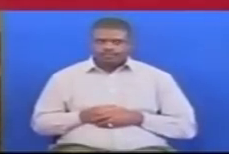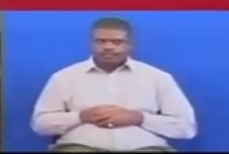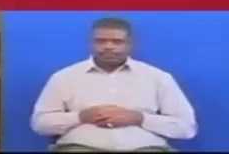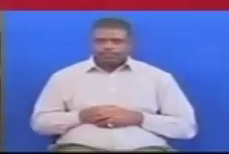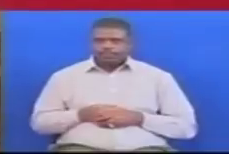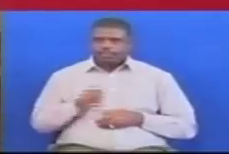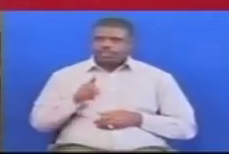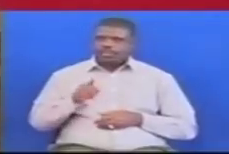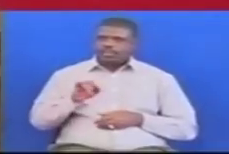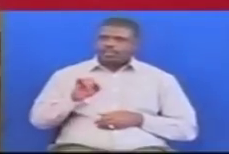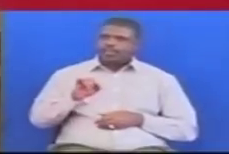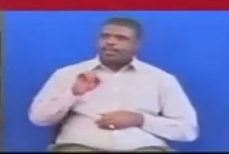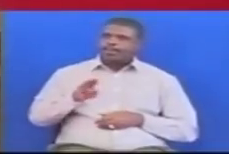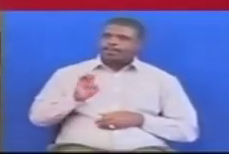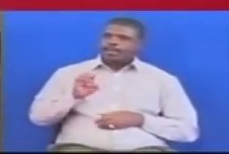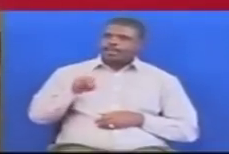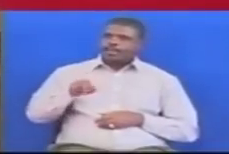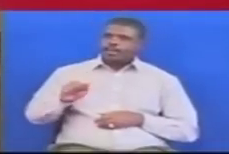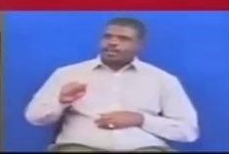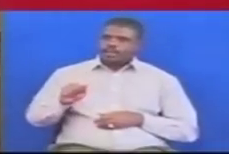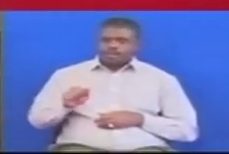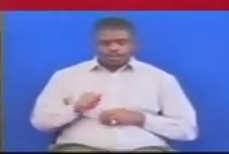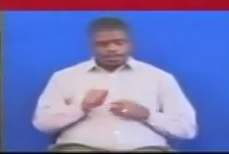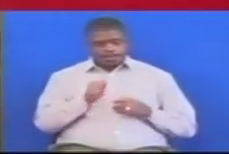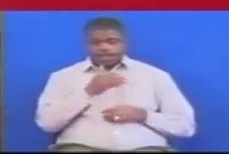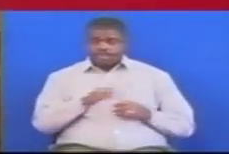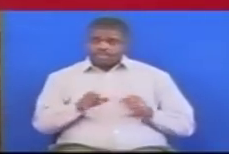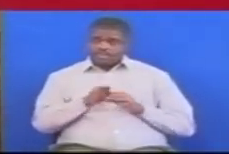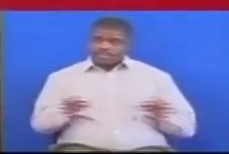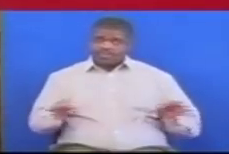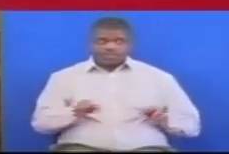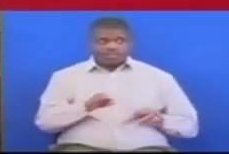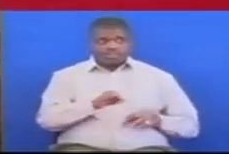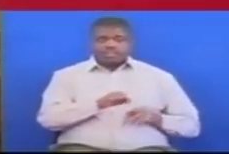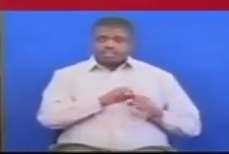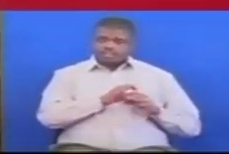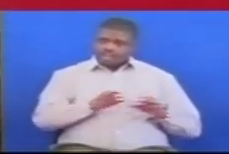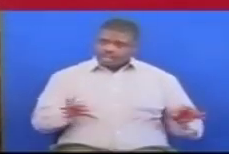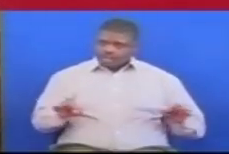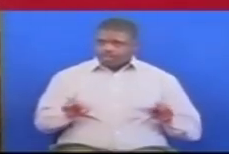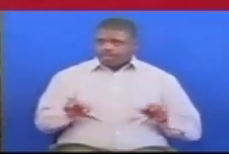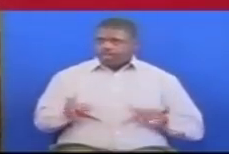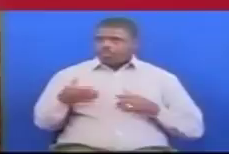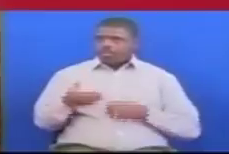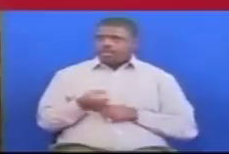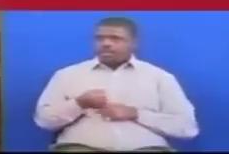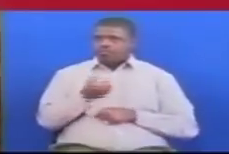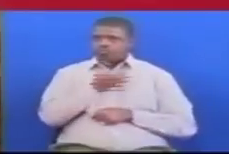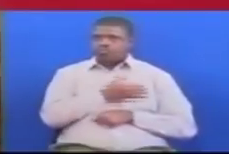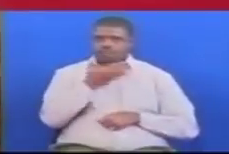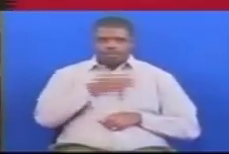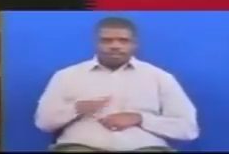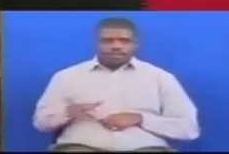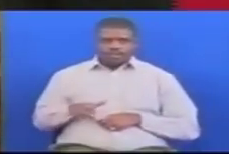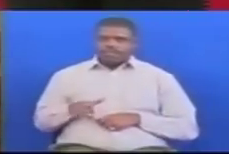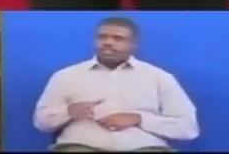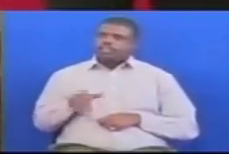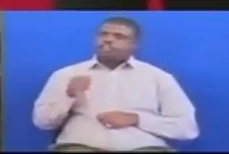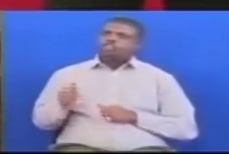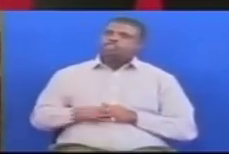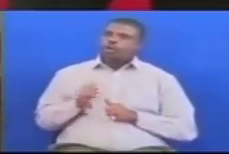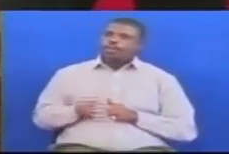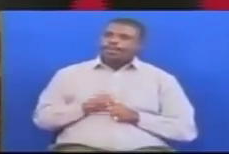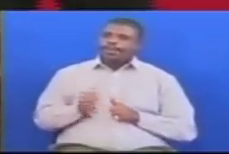ambao umeboresha upatikanaji wa huduma ya maji safi na salama. Mradi huo umeongeza upatikanaji wa huduma ya maji katika mji wa Njombe